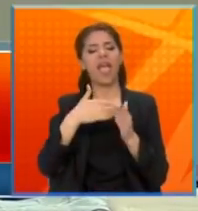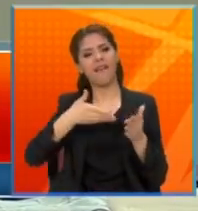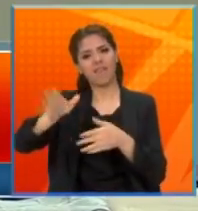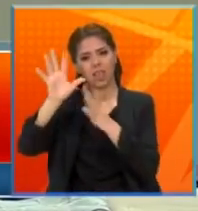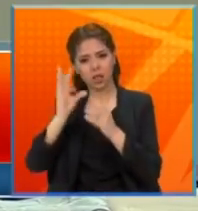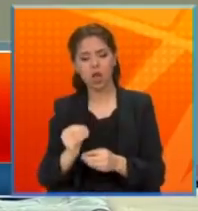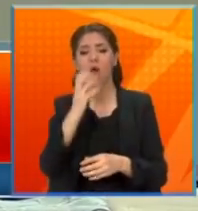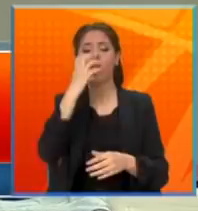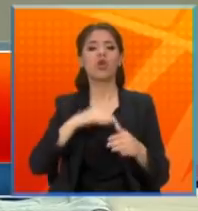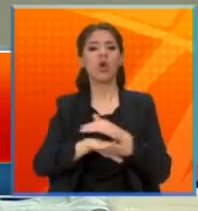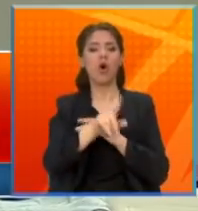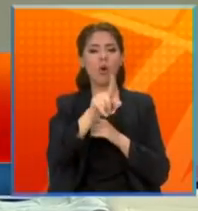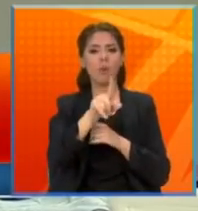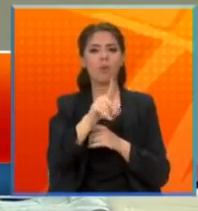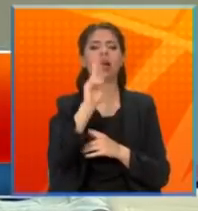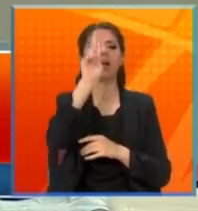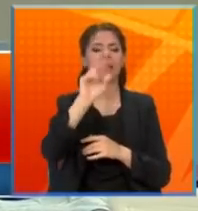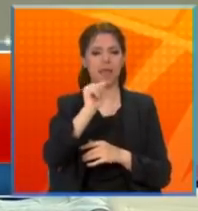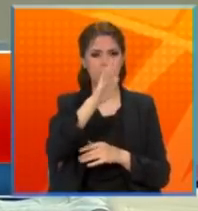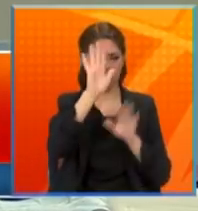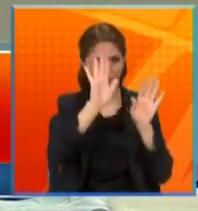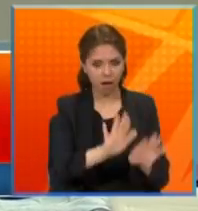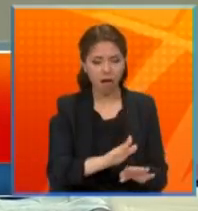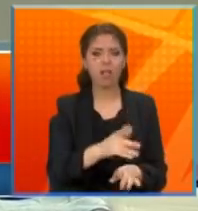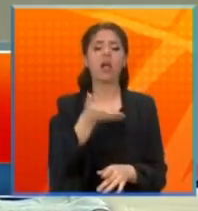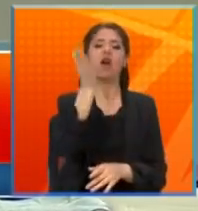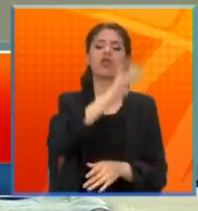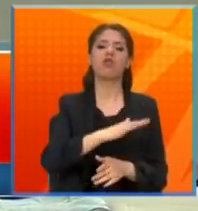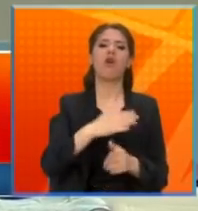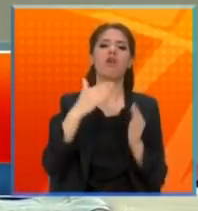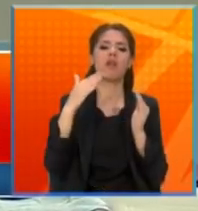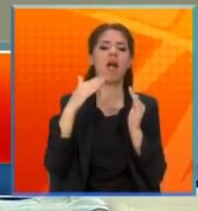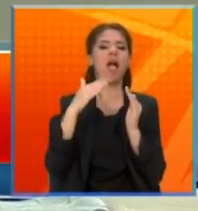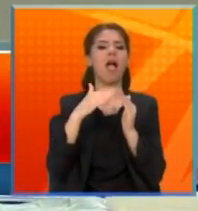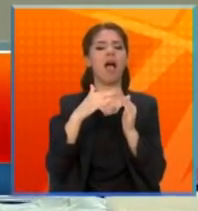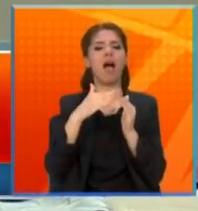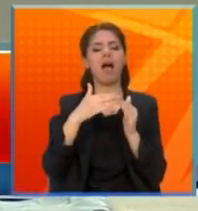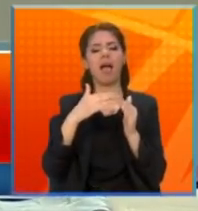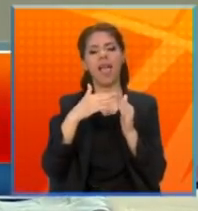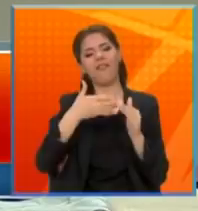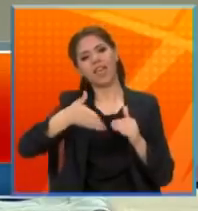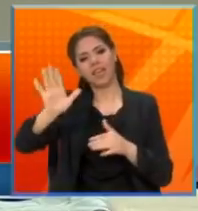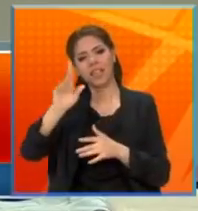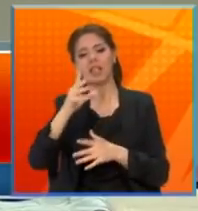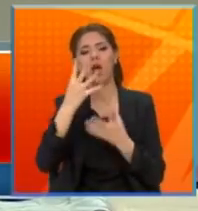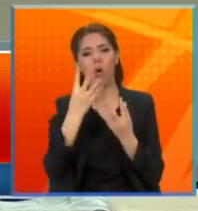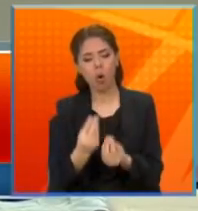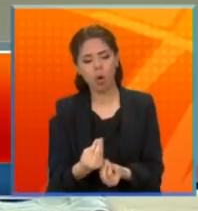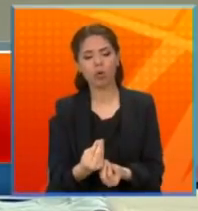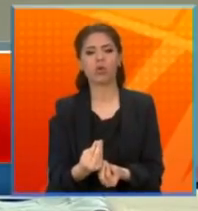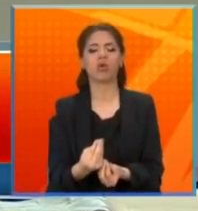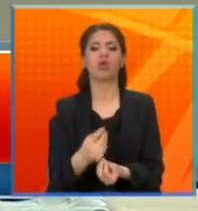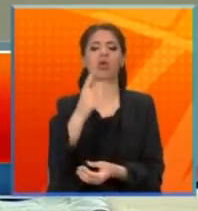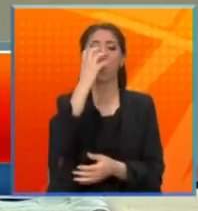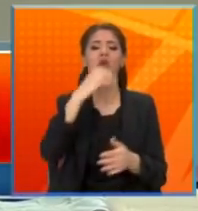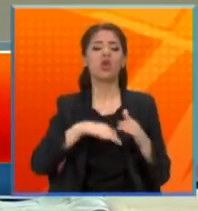Yoğun bakım şartlarında 7 gün kadar kalıp sonra taburcu ettiğimiz bir hasta olduğunu, yani bu arada